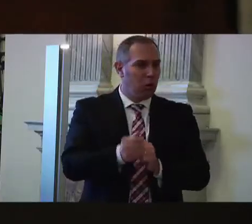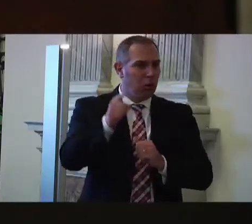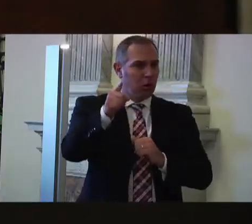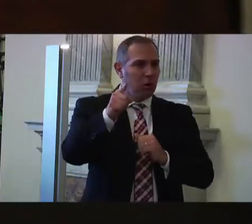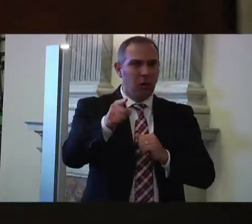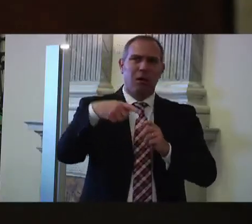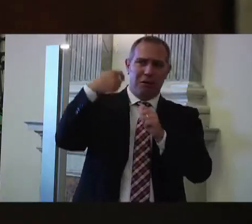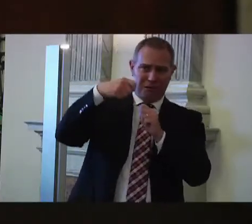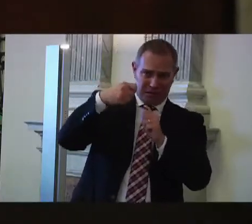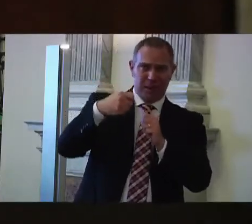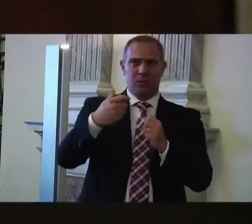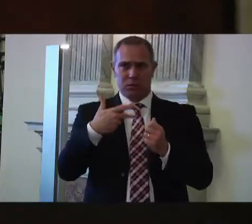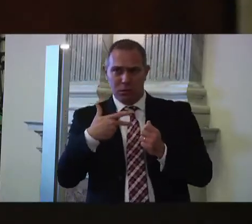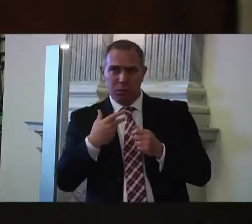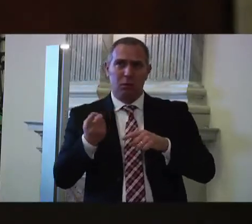video, oltre ai due